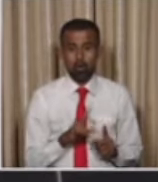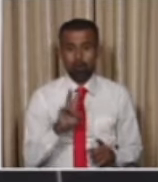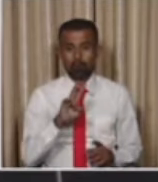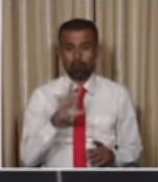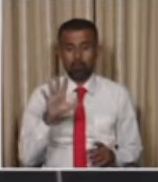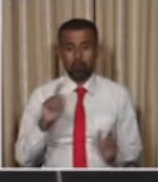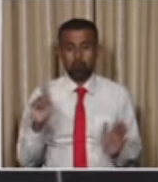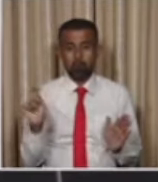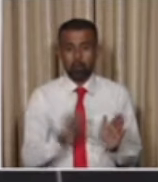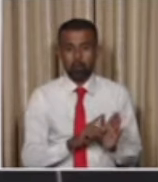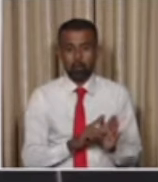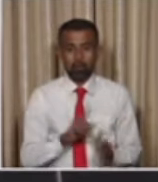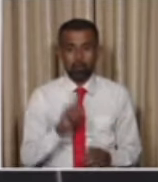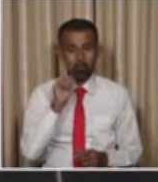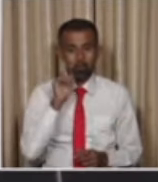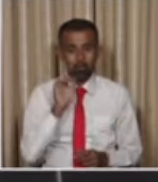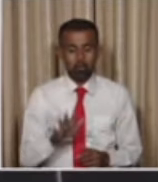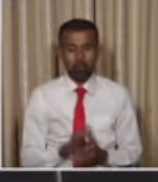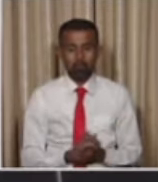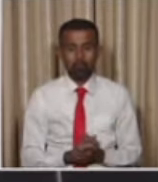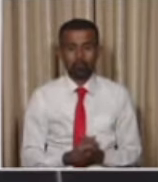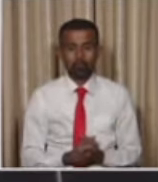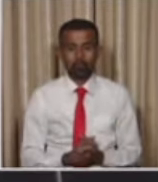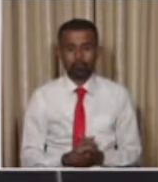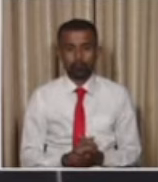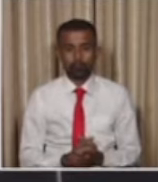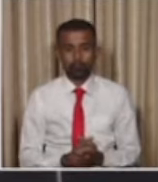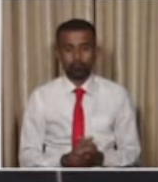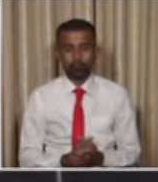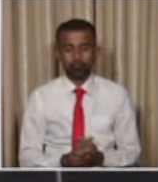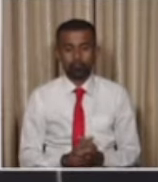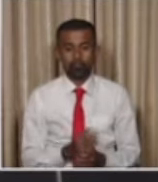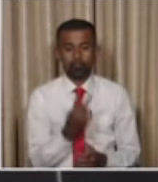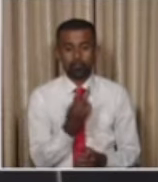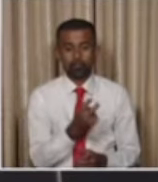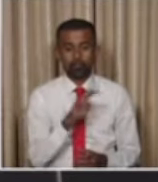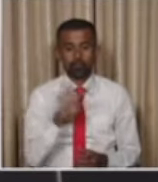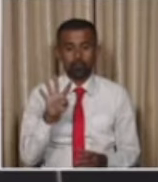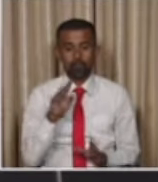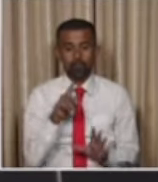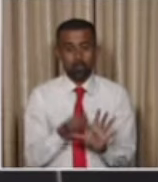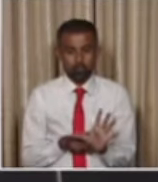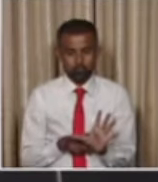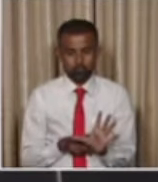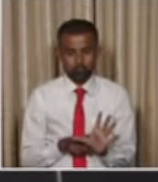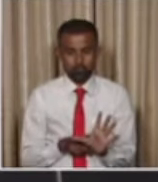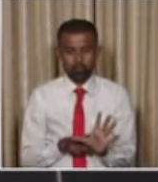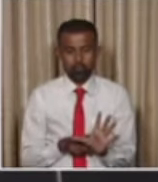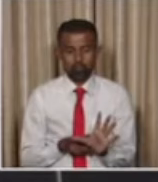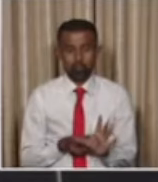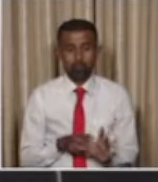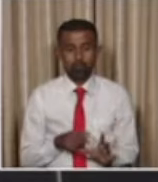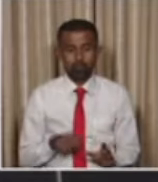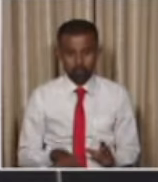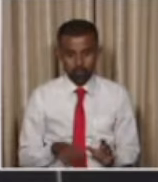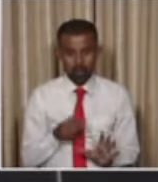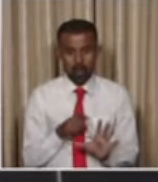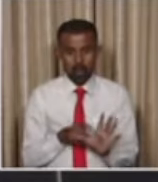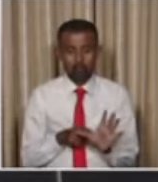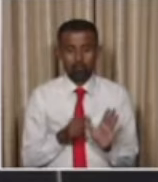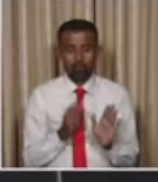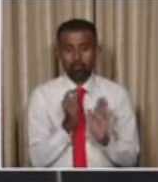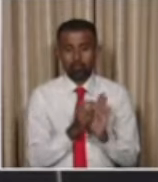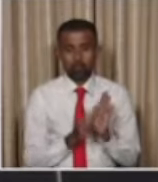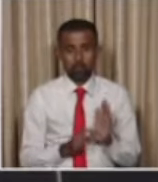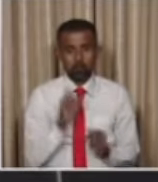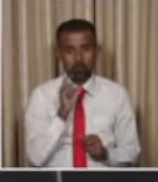කරන්න නියමිතයි. විතරක් නෙවෙයි 2024 වෙනකොට මේ මේ වර්ෂයේ අපි ගණන් බලලා